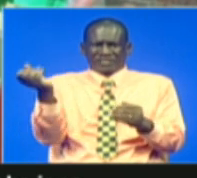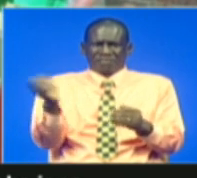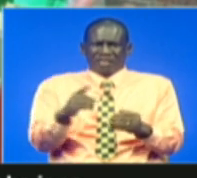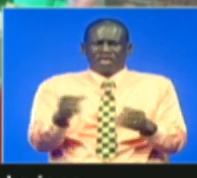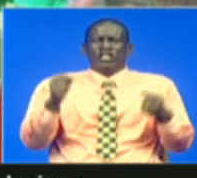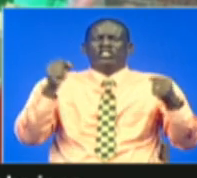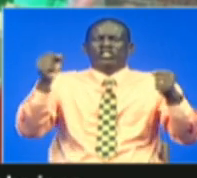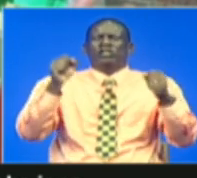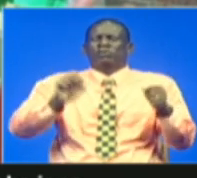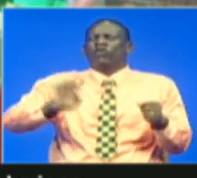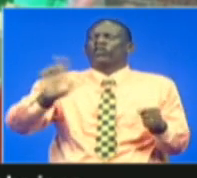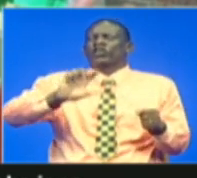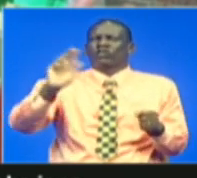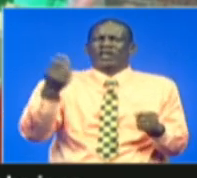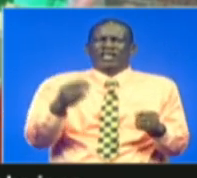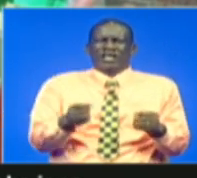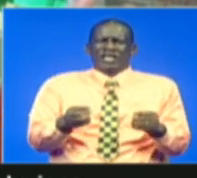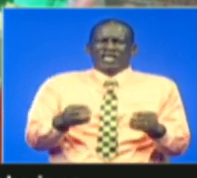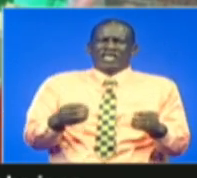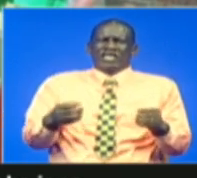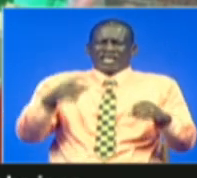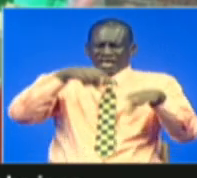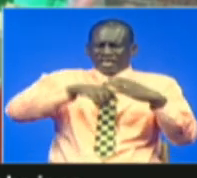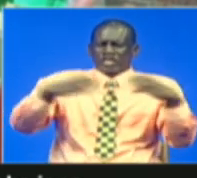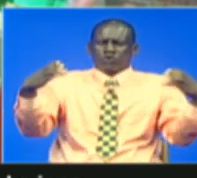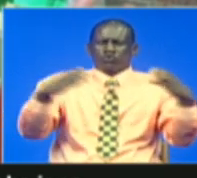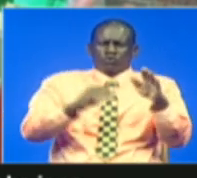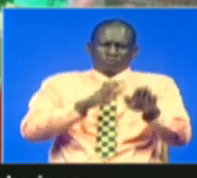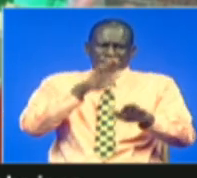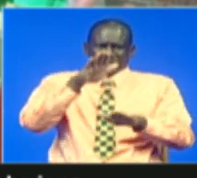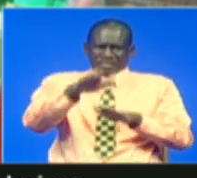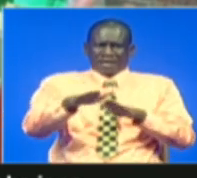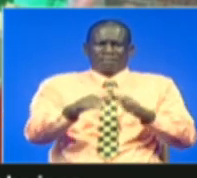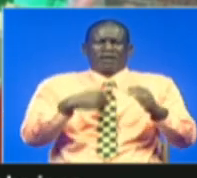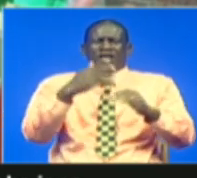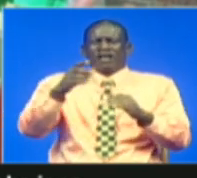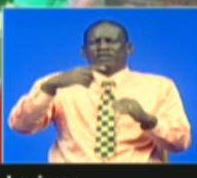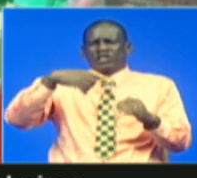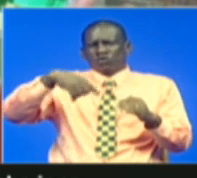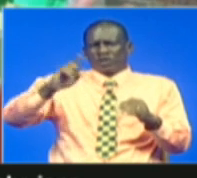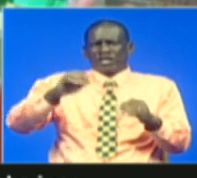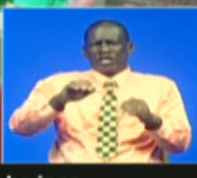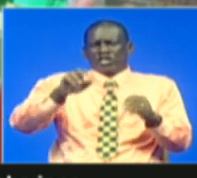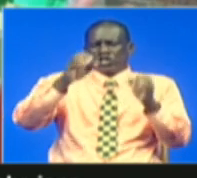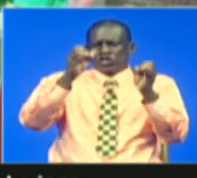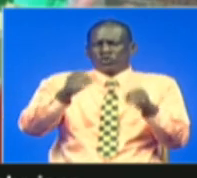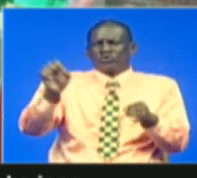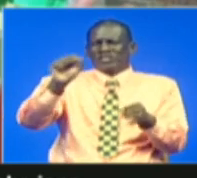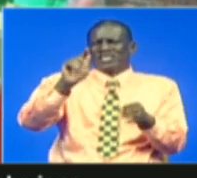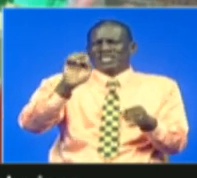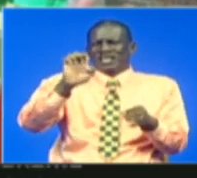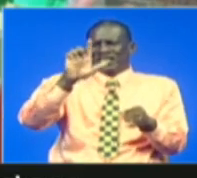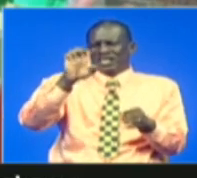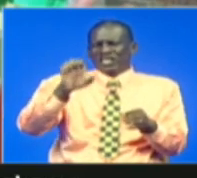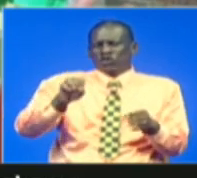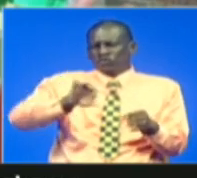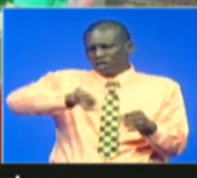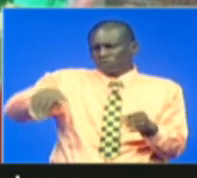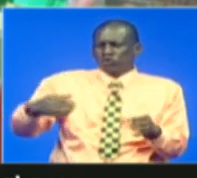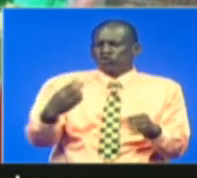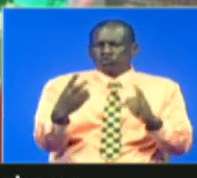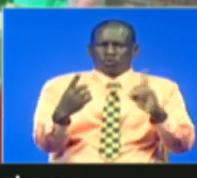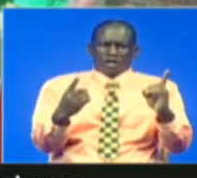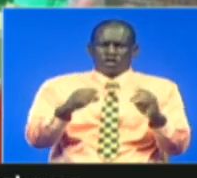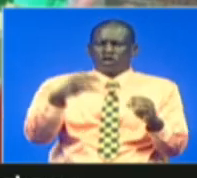wa ligi kuu ya kandanda ya Kenya walipenya kuingia awamu ya makundi baada ya kuitema nje New Stade Duale ya Kameruni kwa jumla mabao 2-1. Aidha,